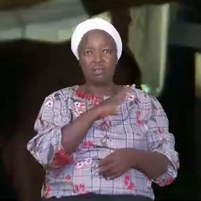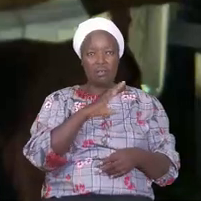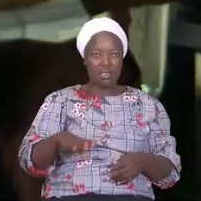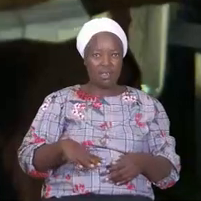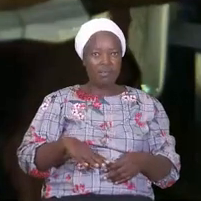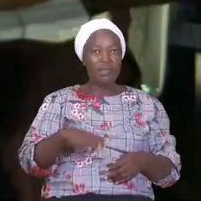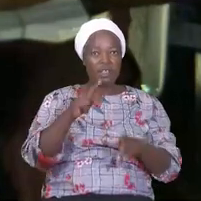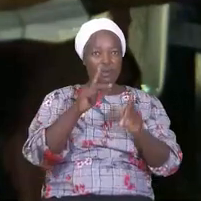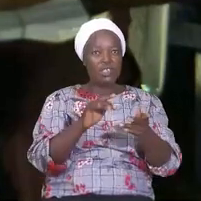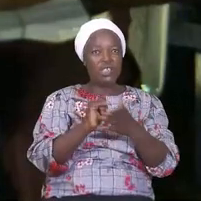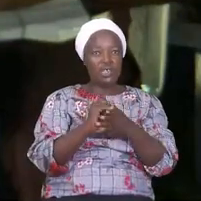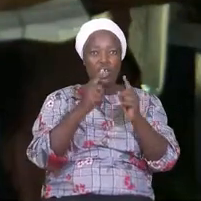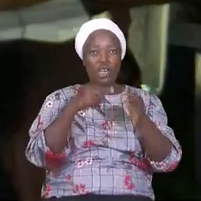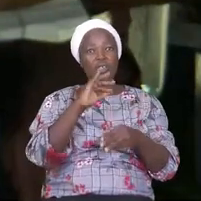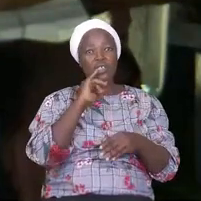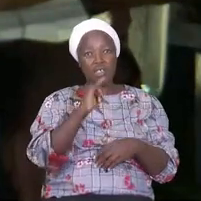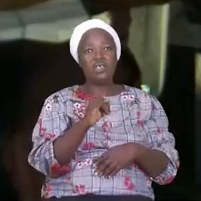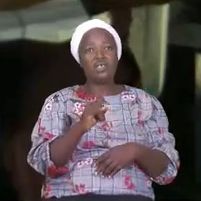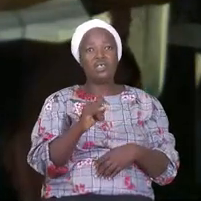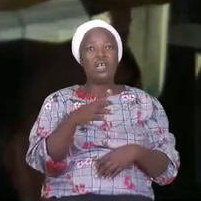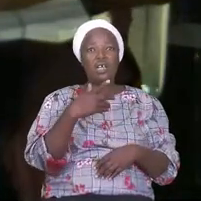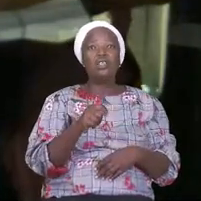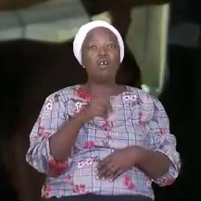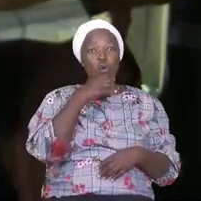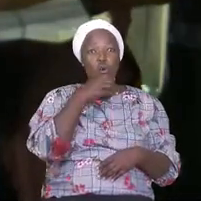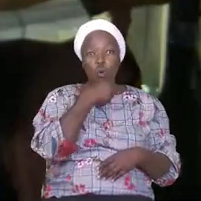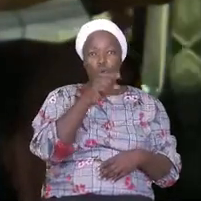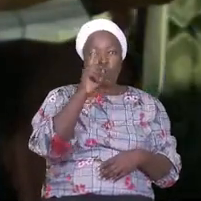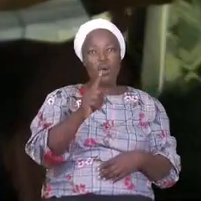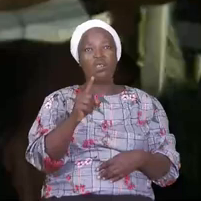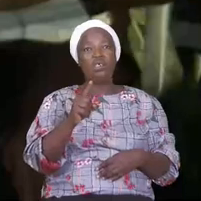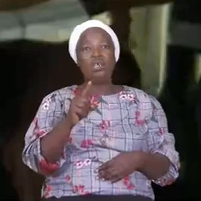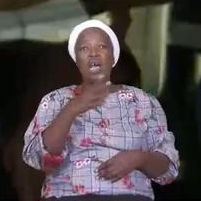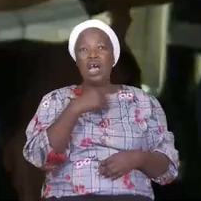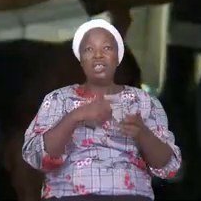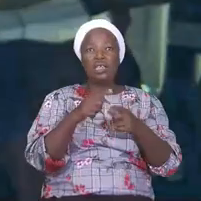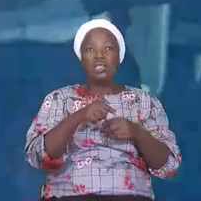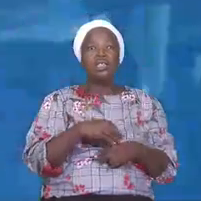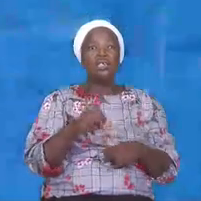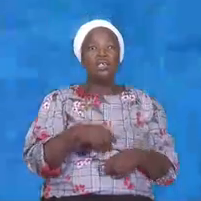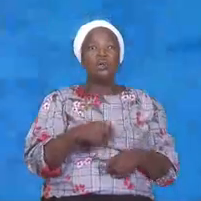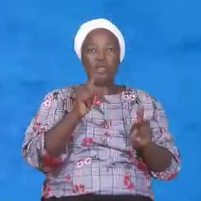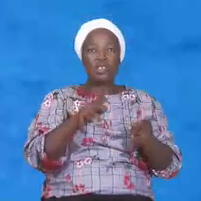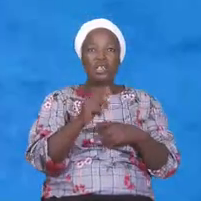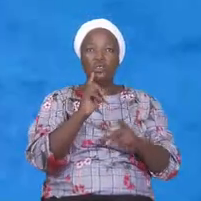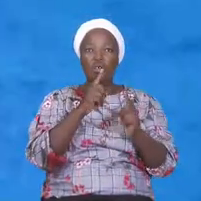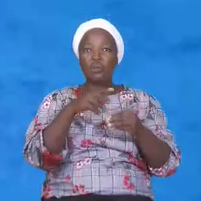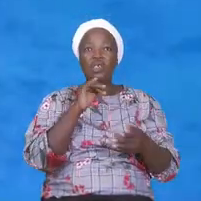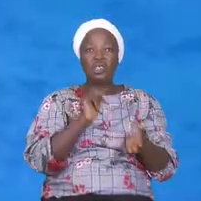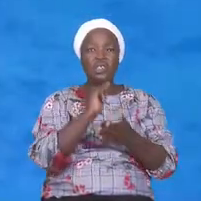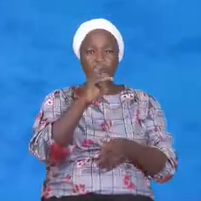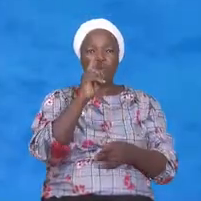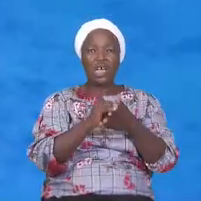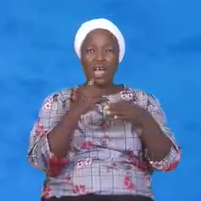pas que la personne à qui elle se réfère, c'est Christ. La personne à qui il se réfère, c'est l'ancien des jours.